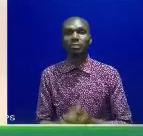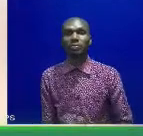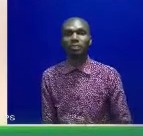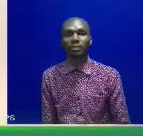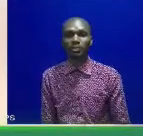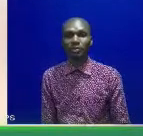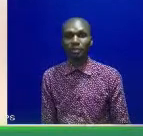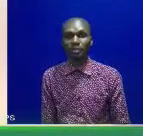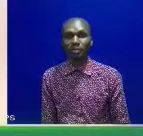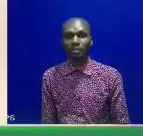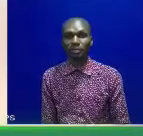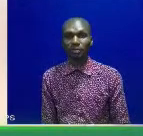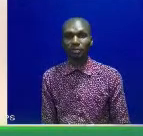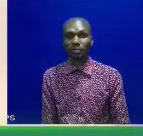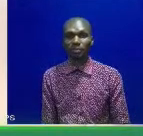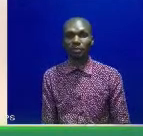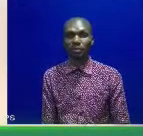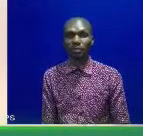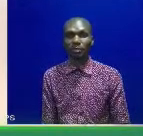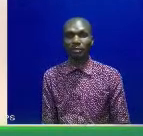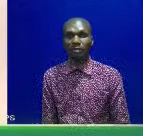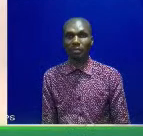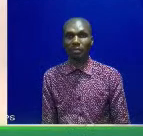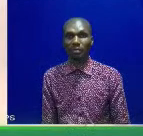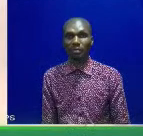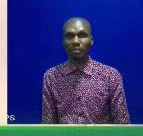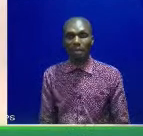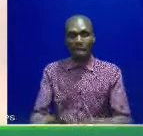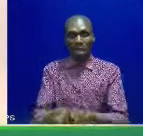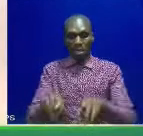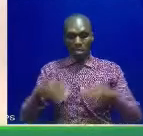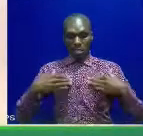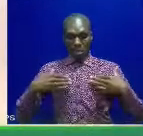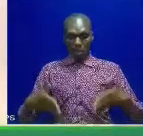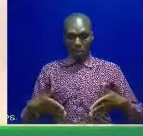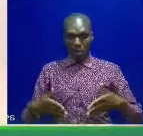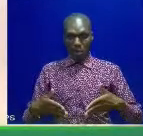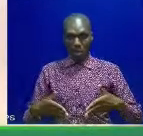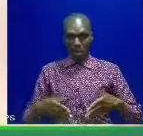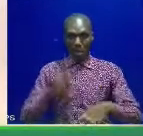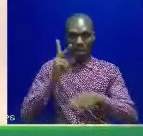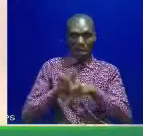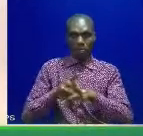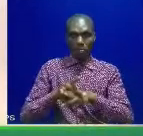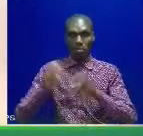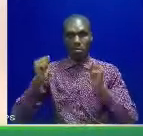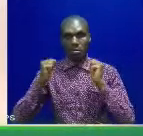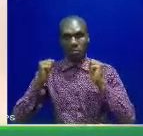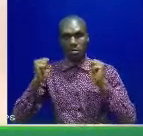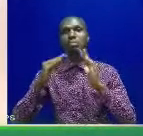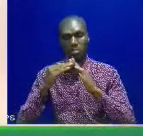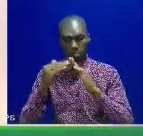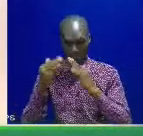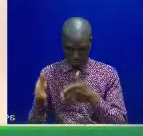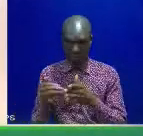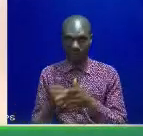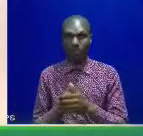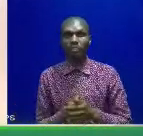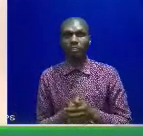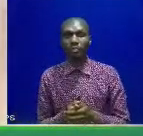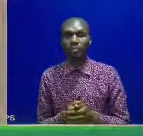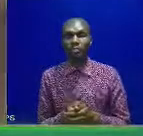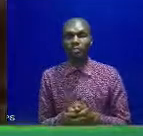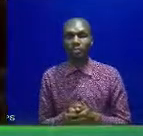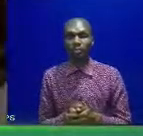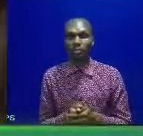Steven ikikira nasa ekoliki ya wakia okole kane kere mebele ya abere kachira asenke ndia kete ya rich nago tuwaliga ndiroboti